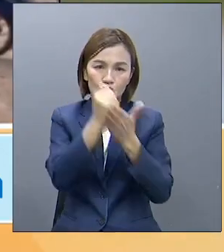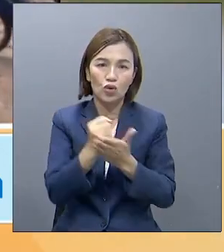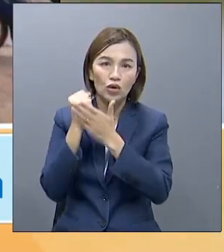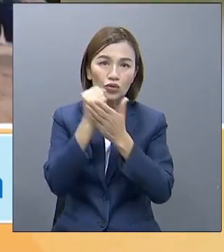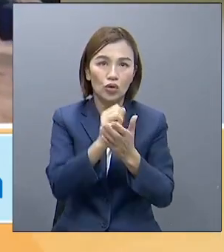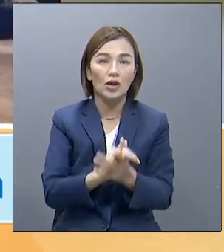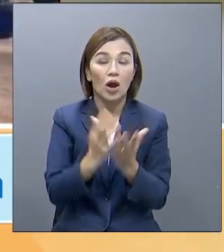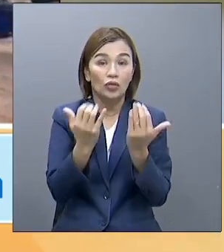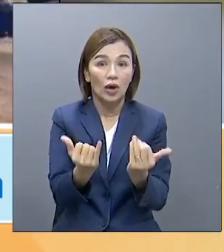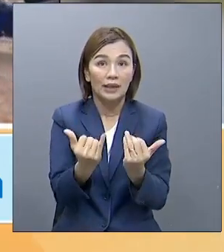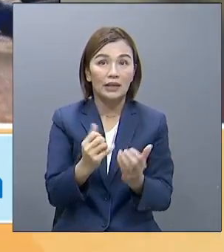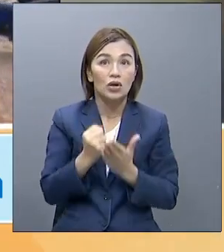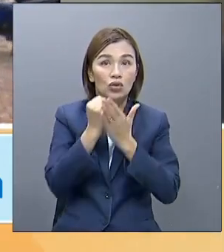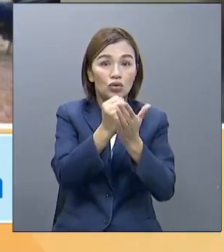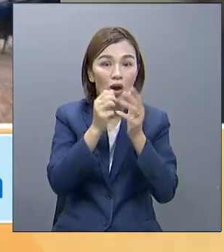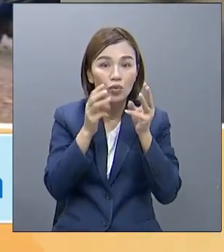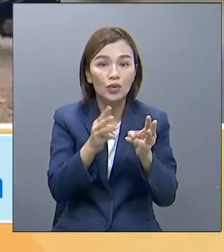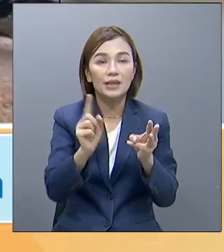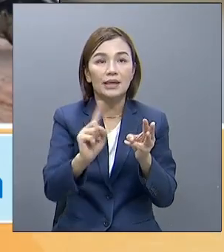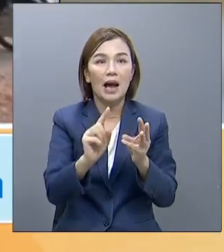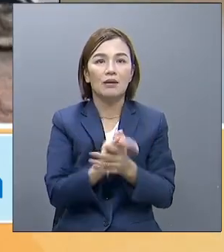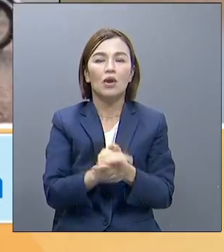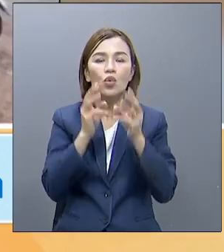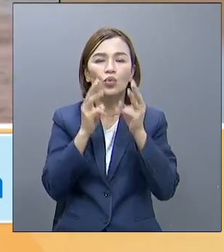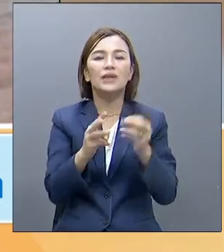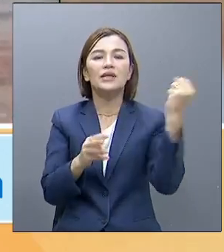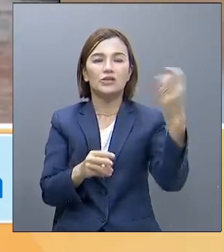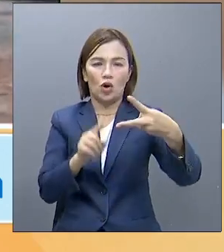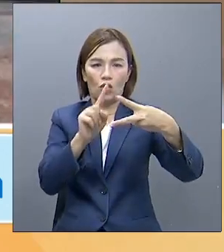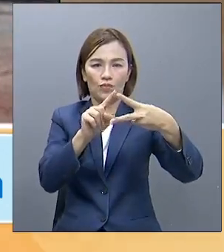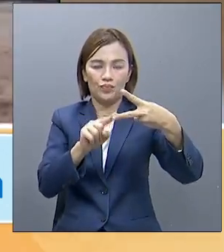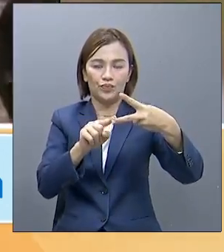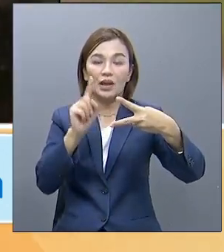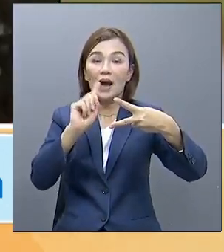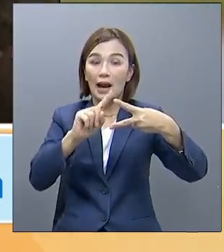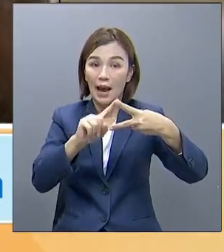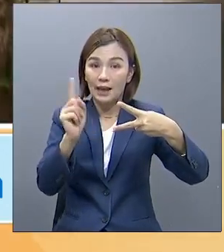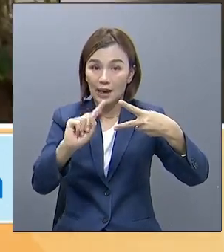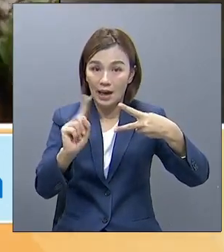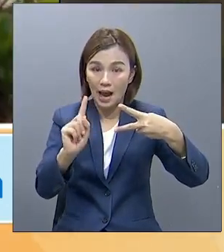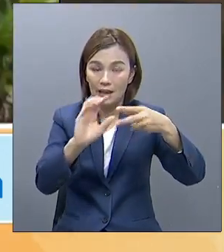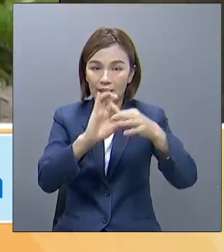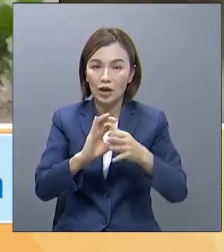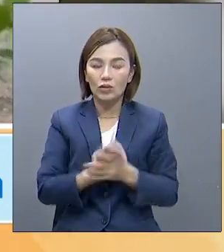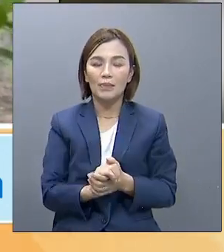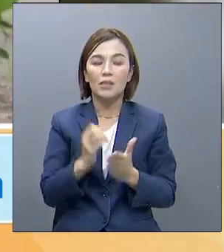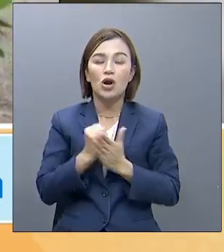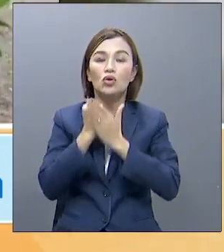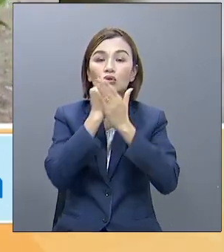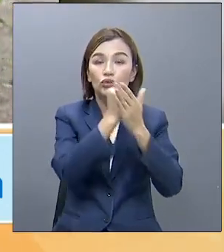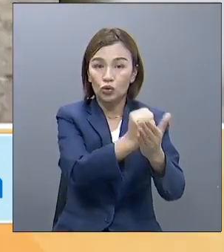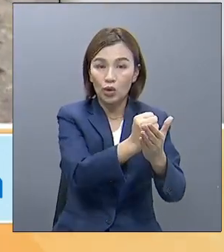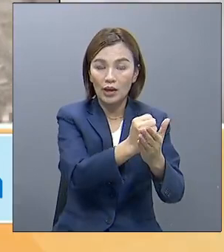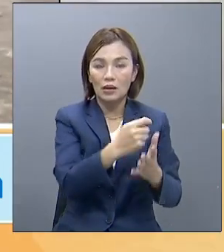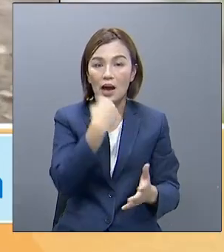างในการแก้ไขปัญหาเรื่องนี้อย่างไรเขาบอกว่าต้องทำสองอย่างด้วยกันอย่างแรกค่ะคุณผู้ชมก็คือว่าจะมีการเยียวยาให้กับผู้